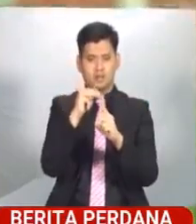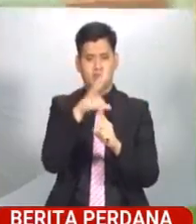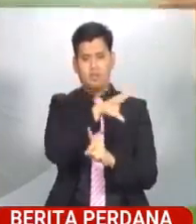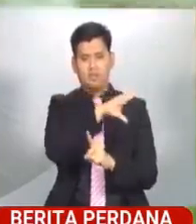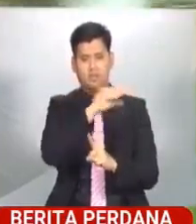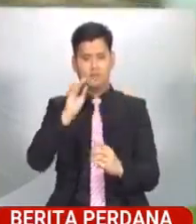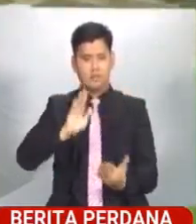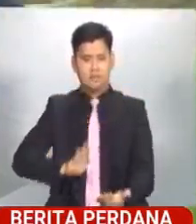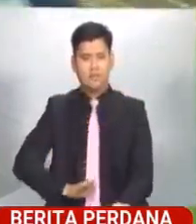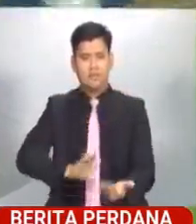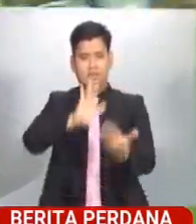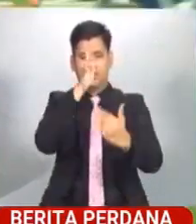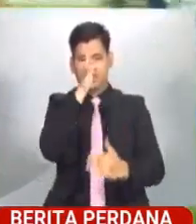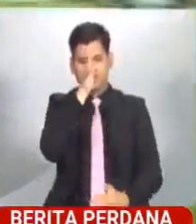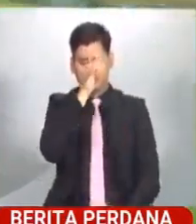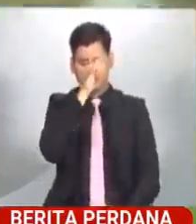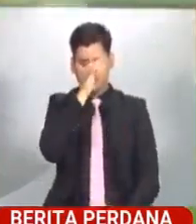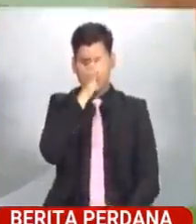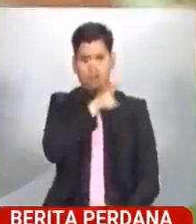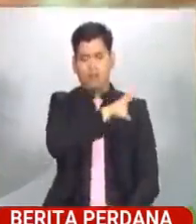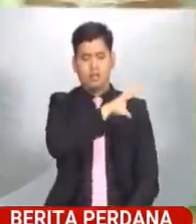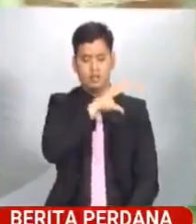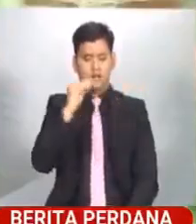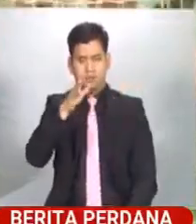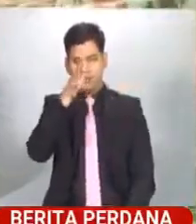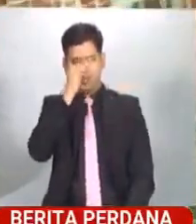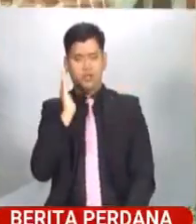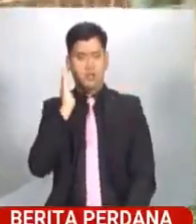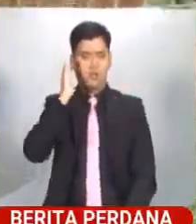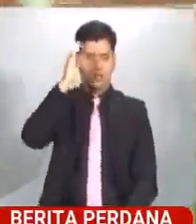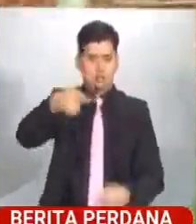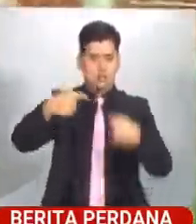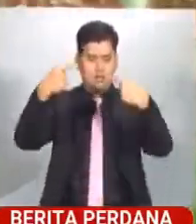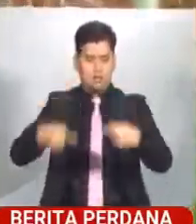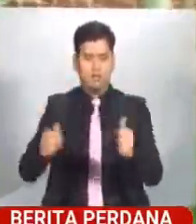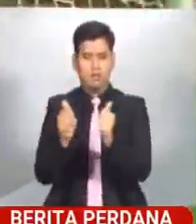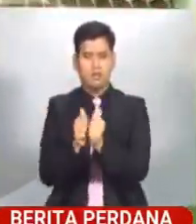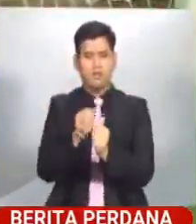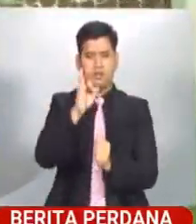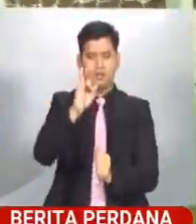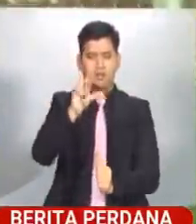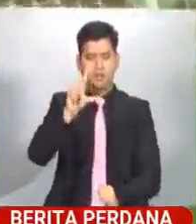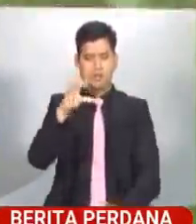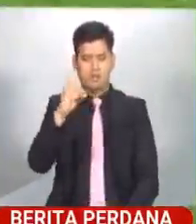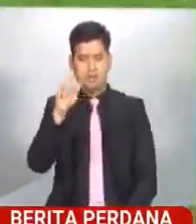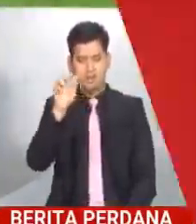ini menentang Felda United FC di Jengka Pahang.